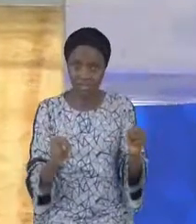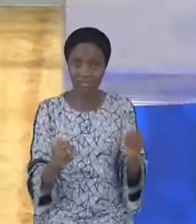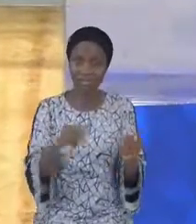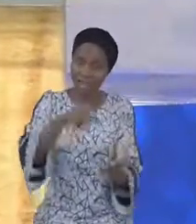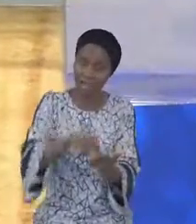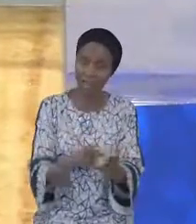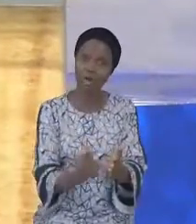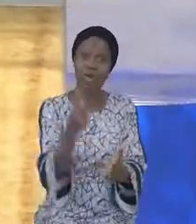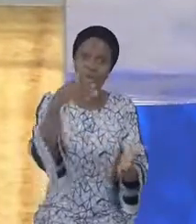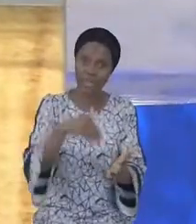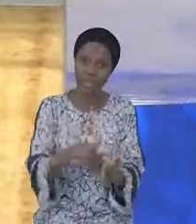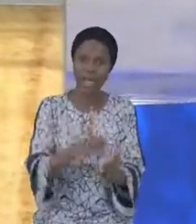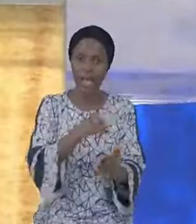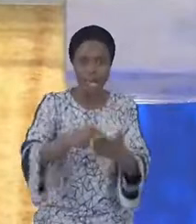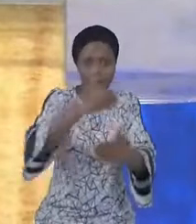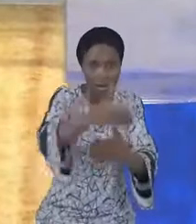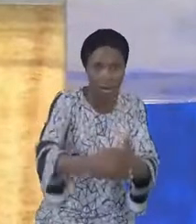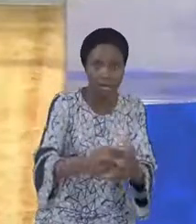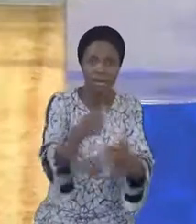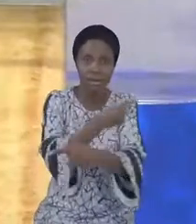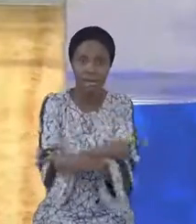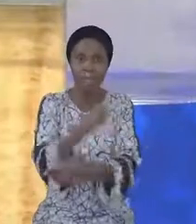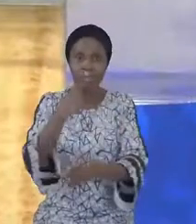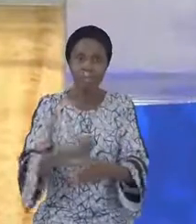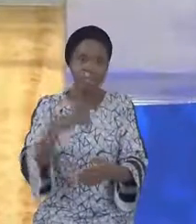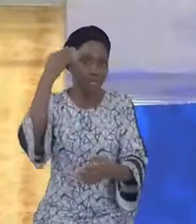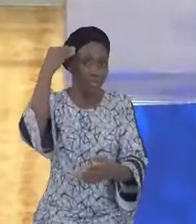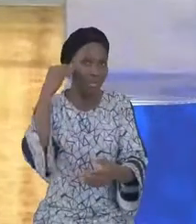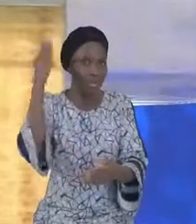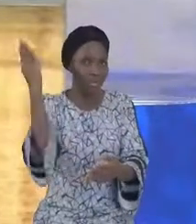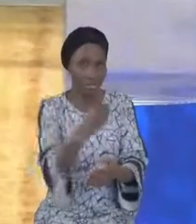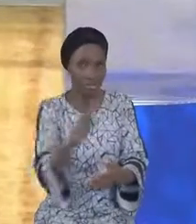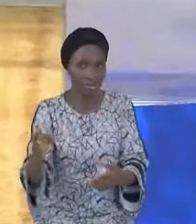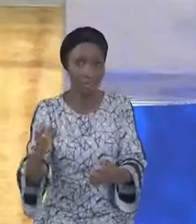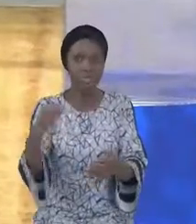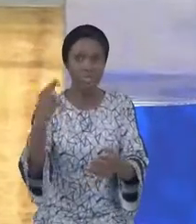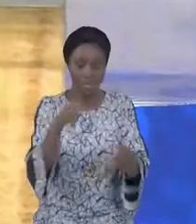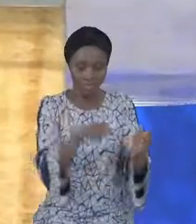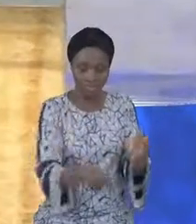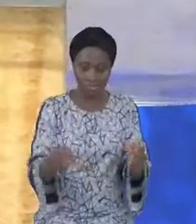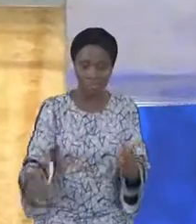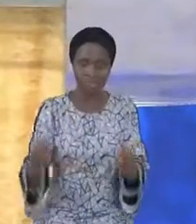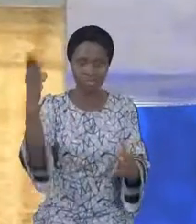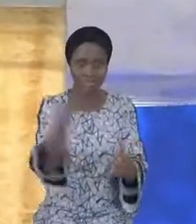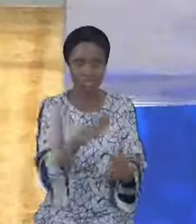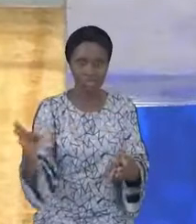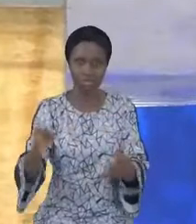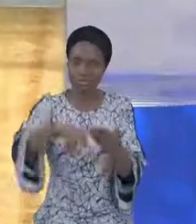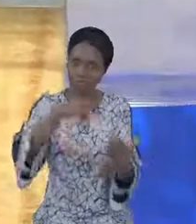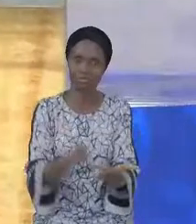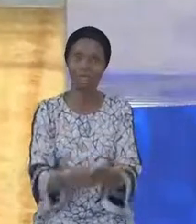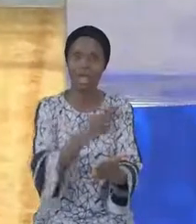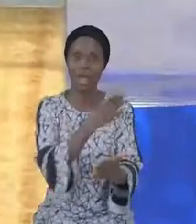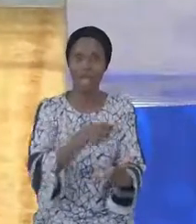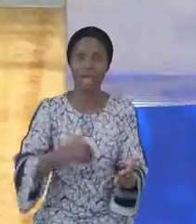décapité. Ses pieds, ses bras, ses mains coupées, les pieds coupés. Dagon est